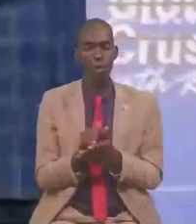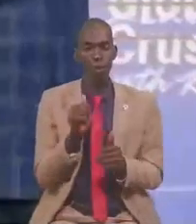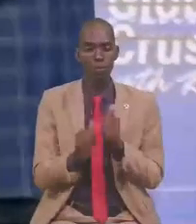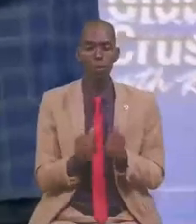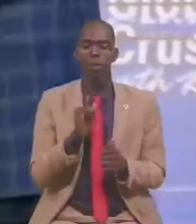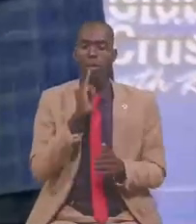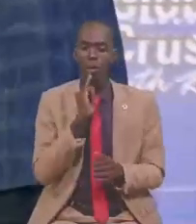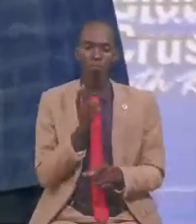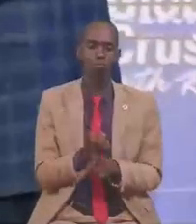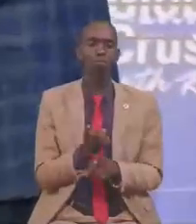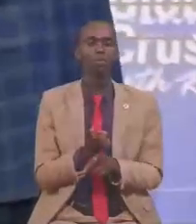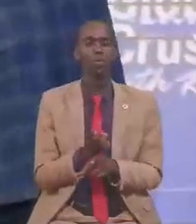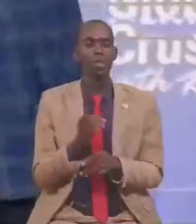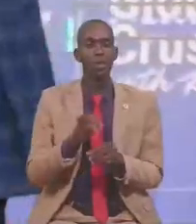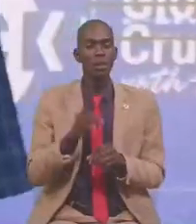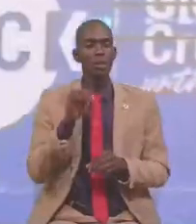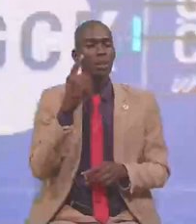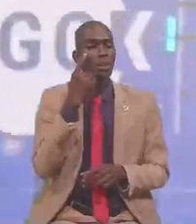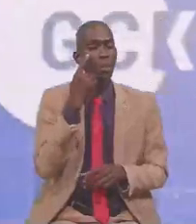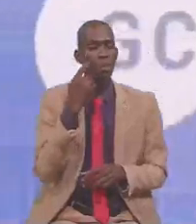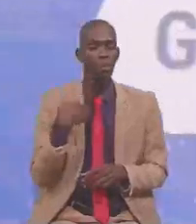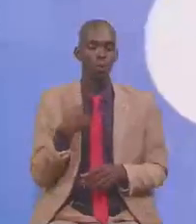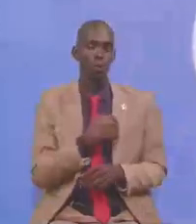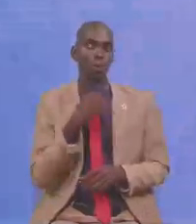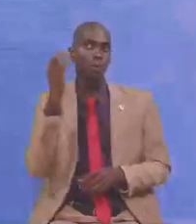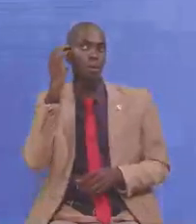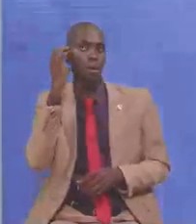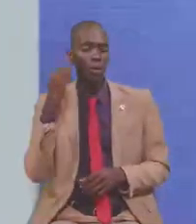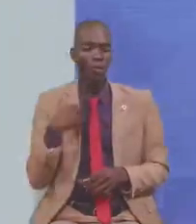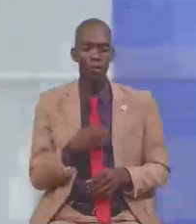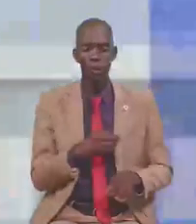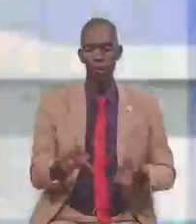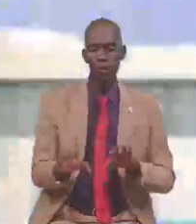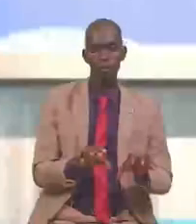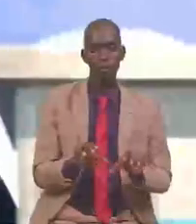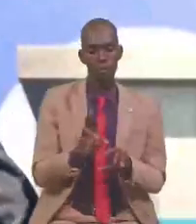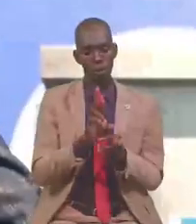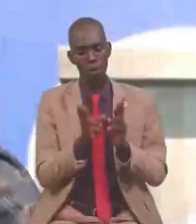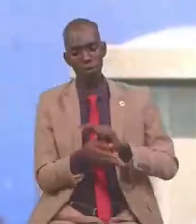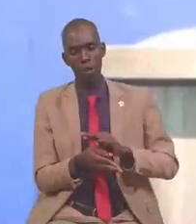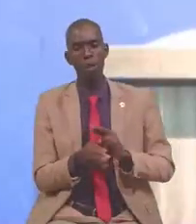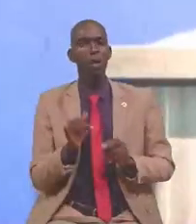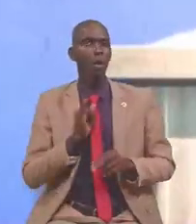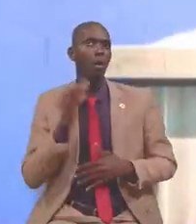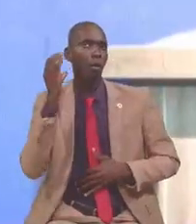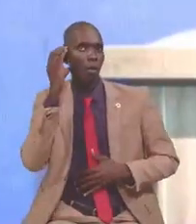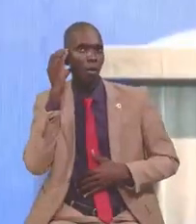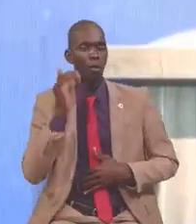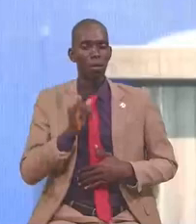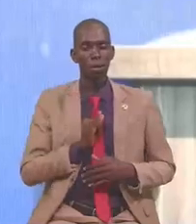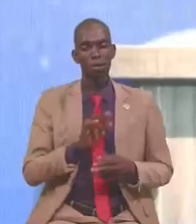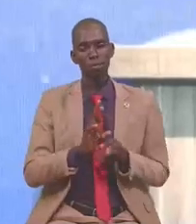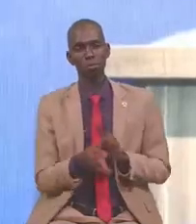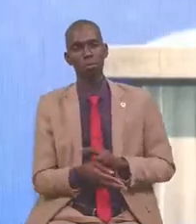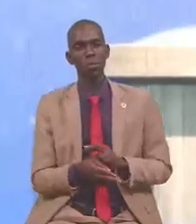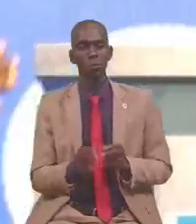bon. Et si tu fais ce qui est droit à ses yeux, on écoute et on fait, repens, j'écoute